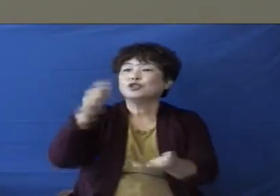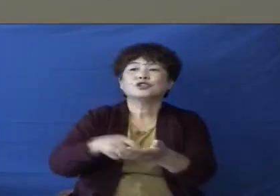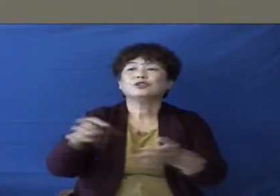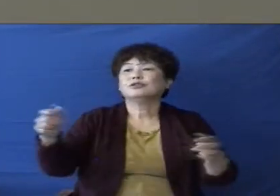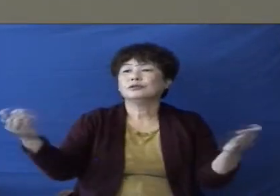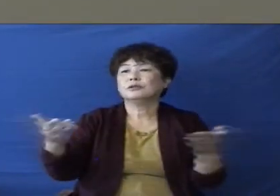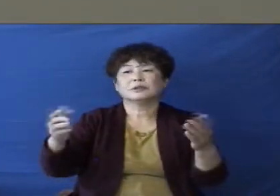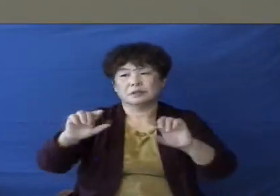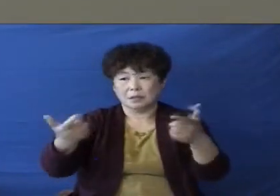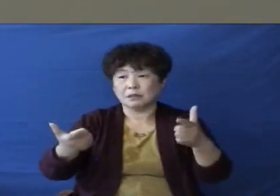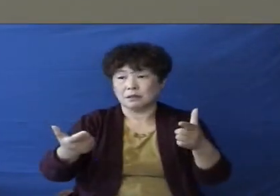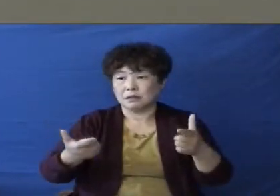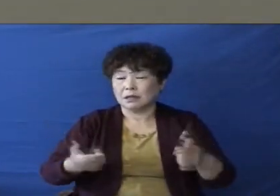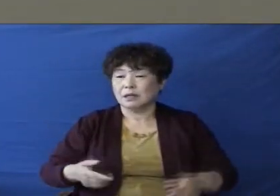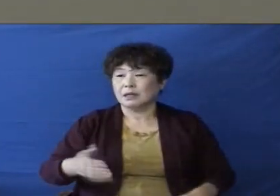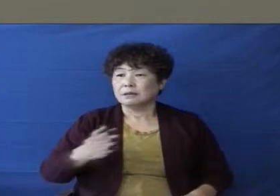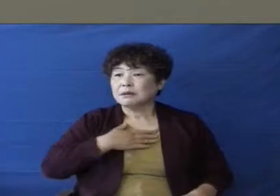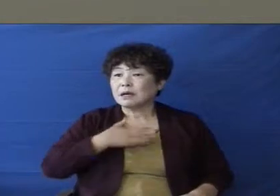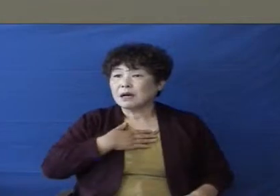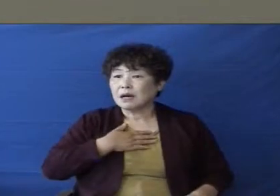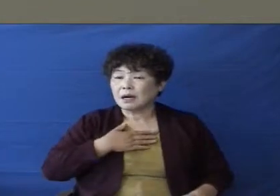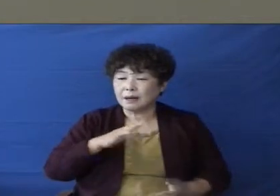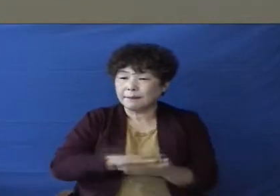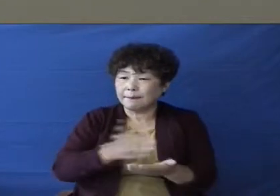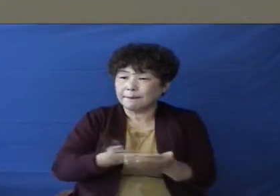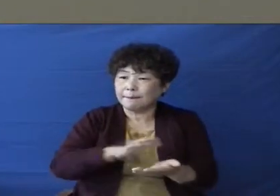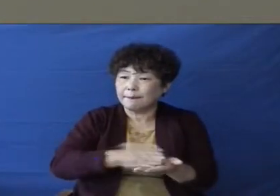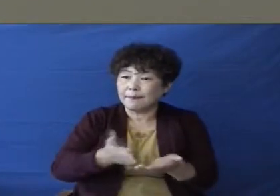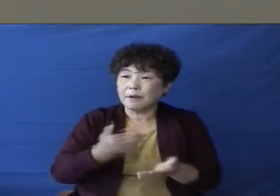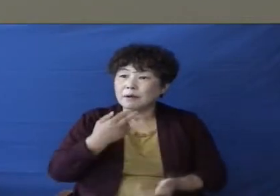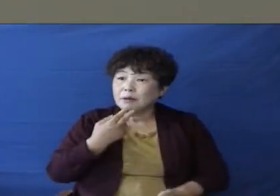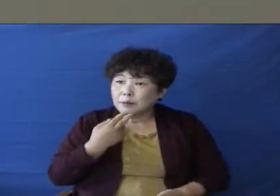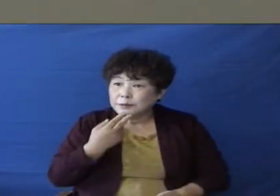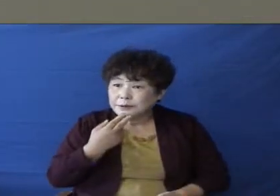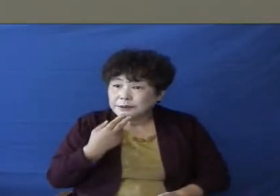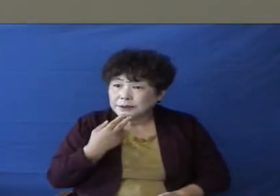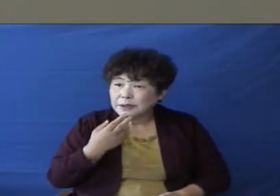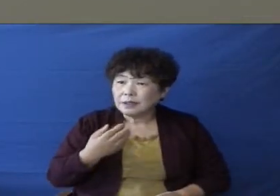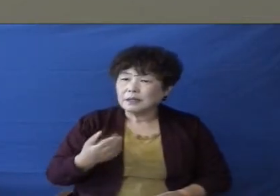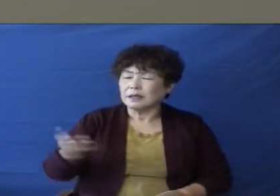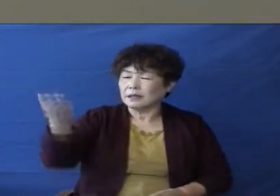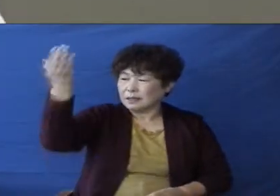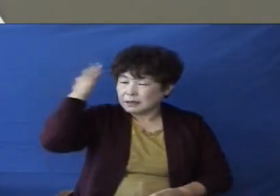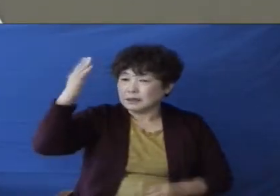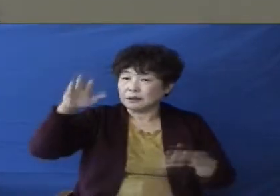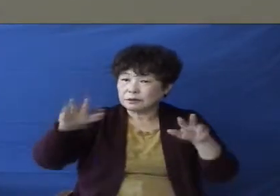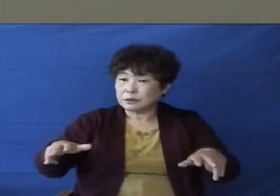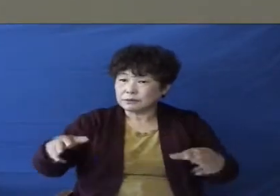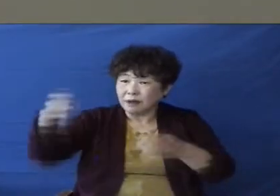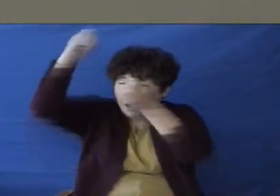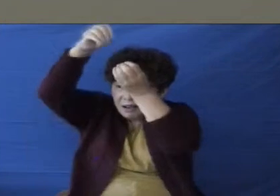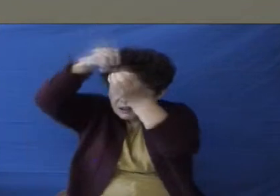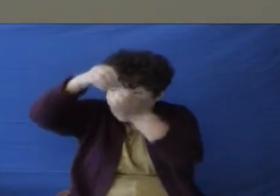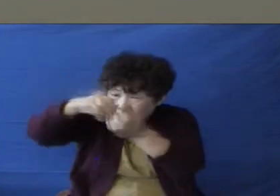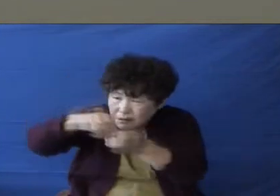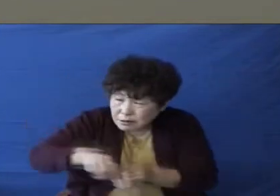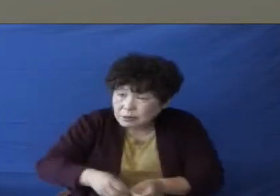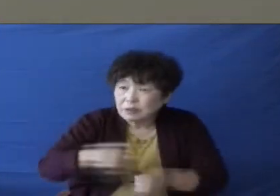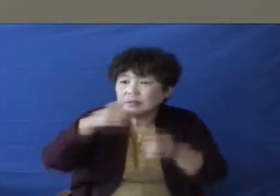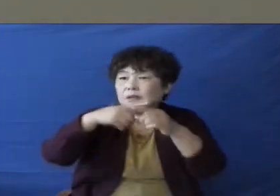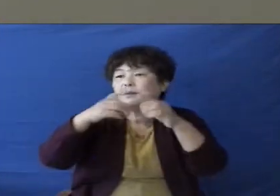않습니까 꾸준히 변치 않고 예전에도 지금도 미래에도 이곳에 있을 6